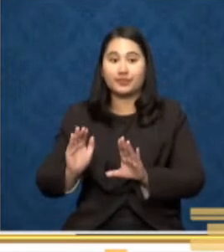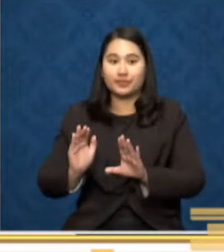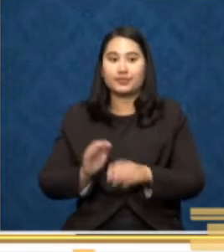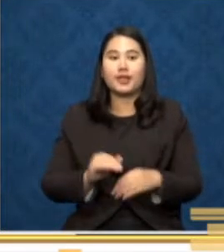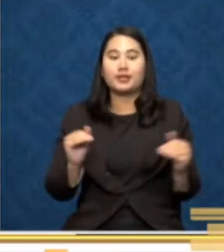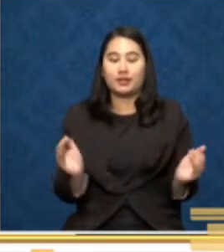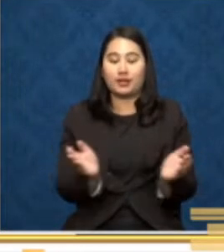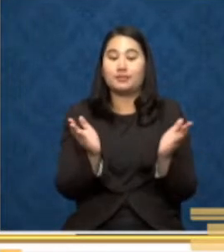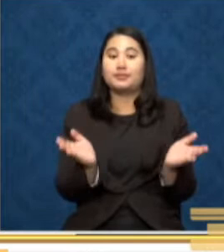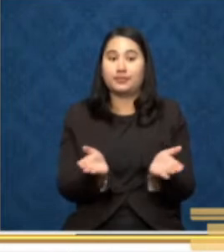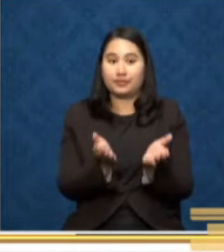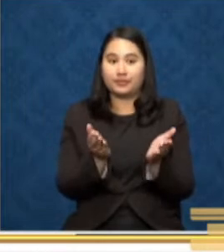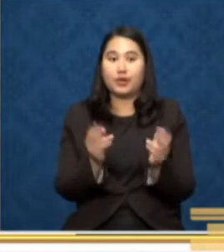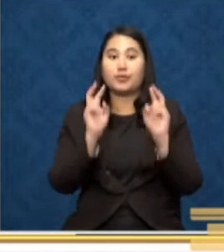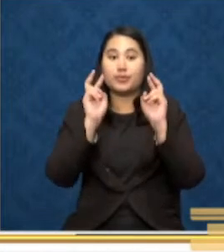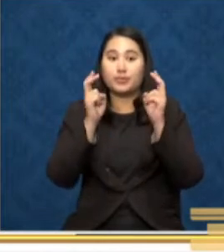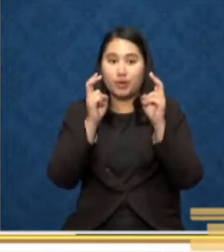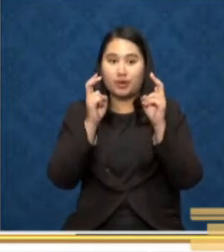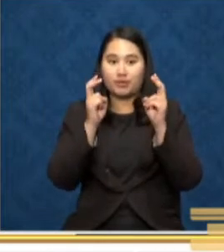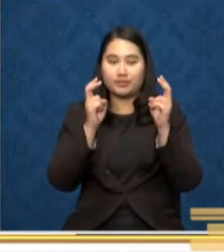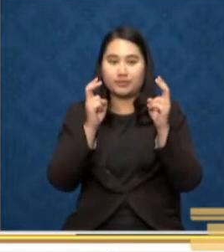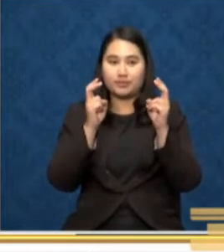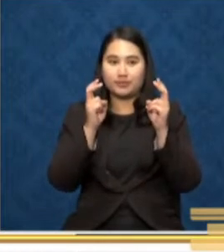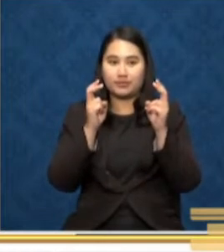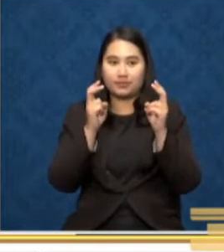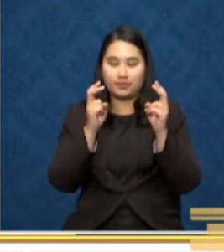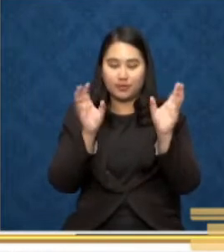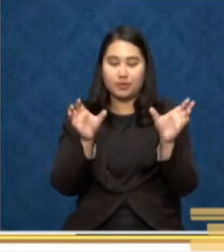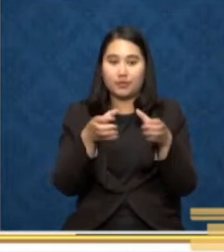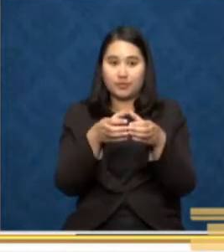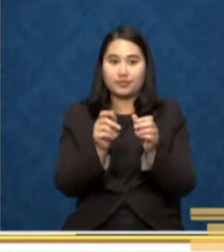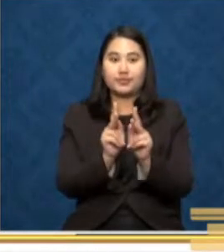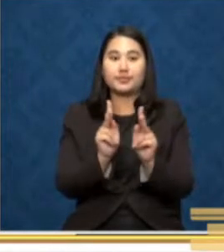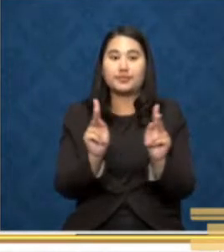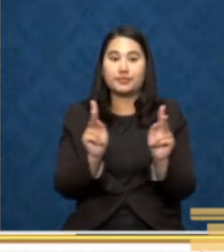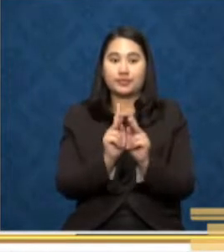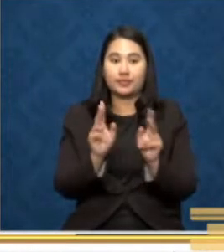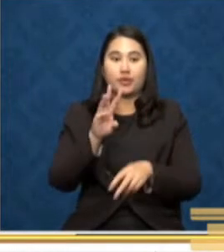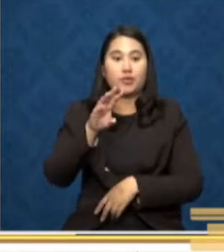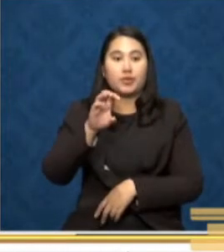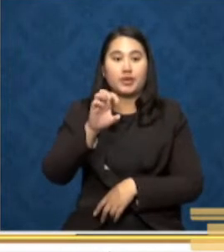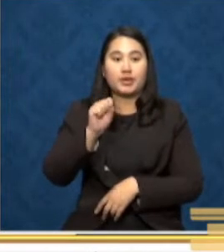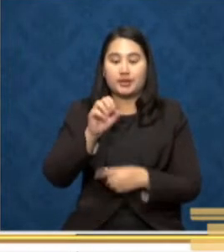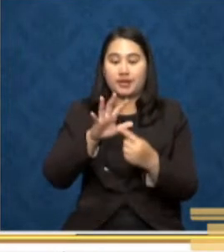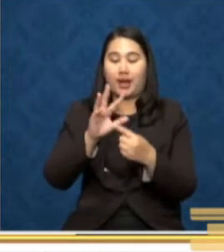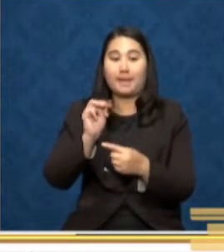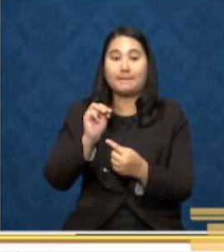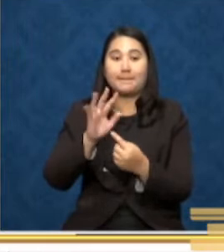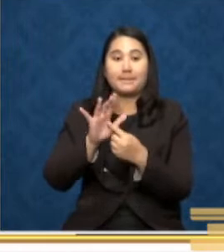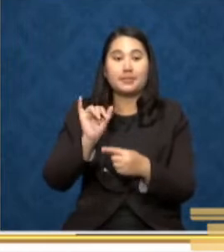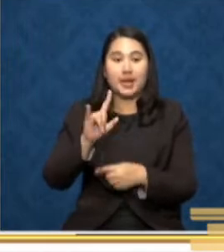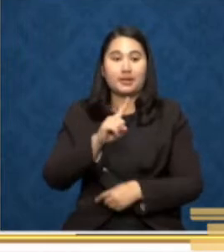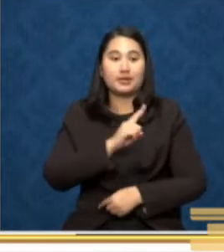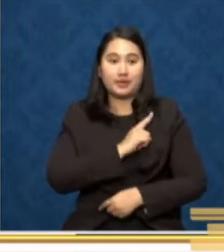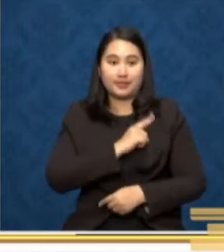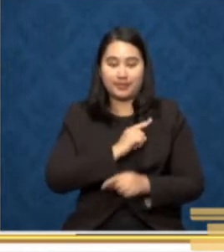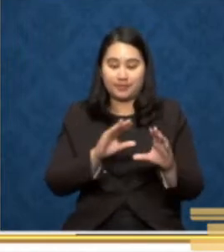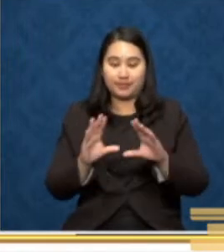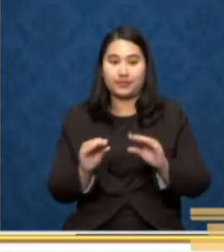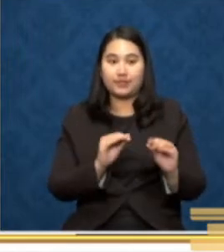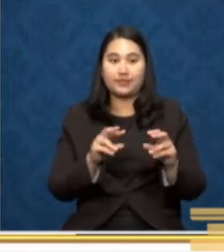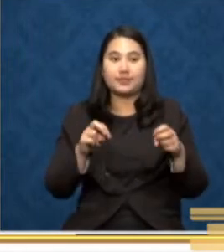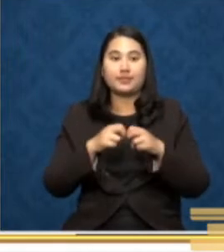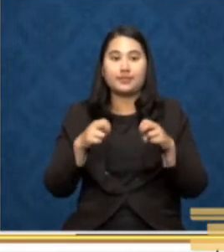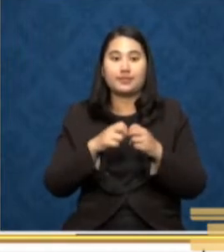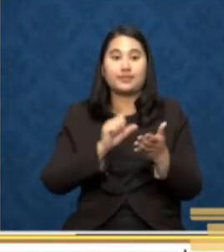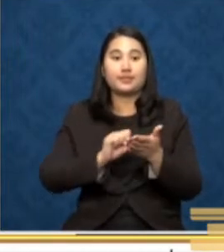ที่จะสนับสนุนญัตติของเพื่อนสมาชิกในการตั้งคณะกรรมการวิสามัญในการพิจารณาเกี่ยวกับการศึกษากระบวนการแก้ไขปัญห